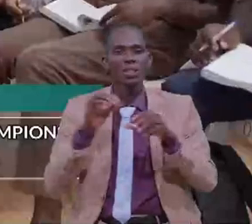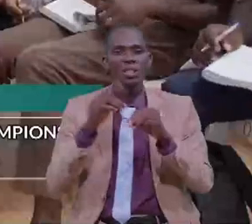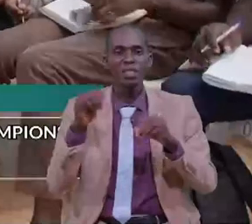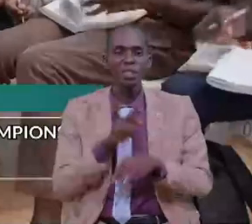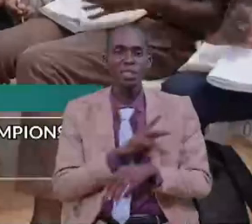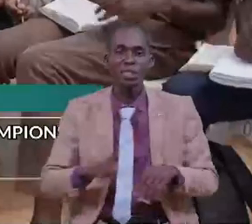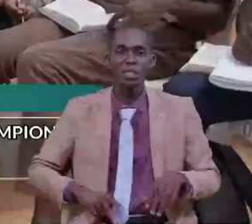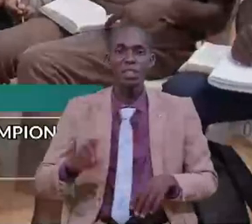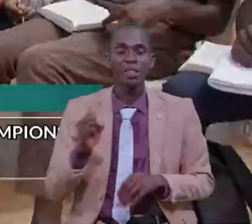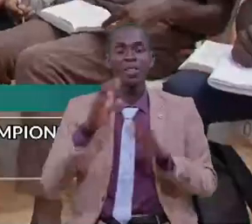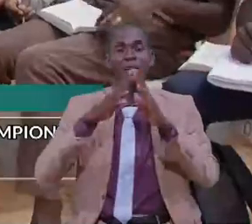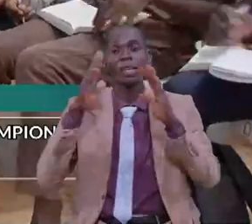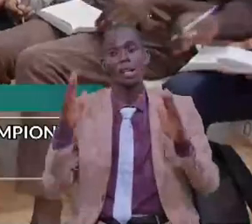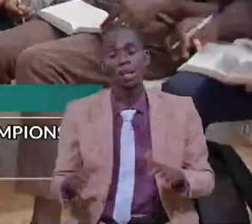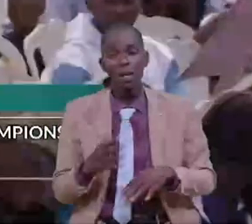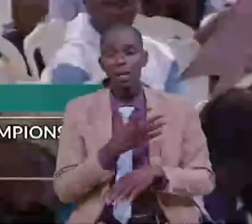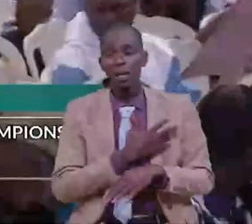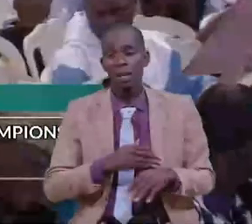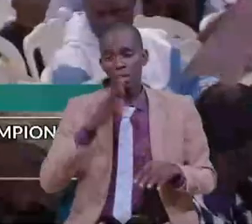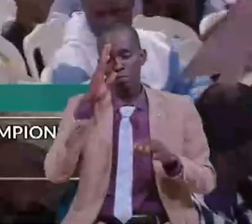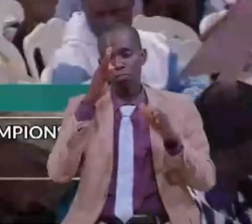dans la maison du roi.